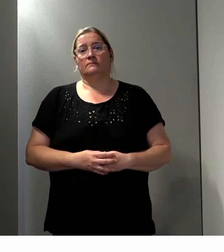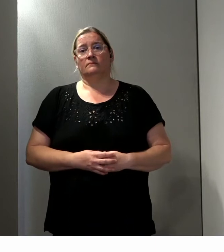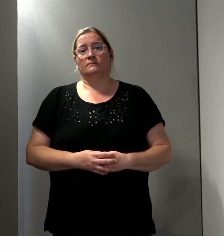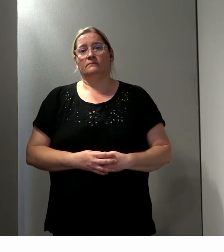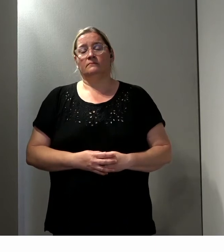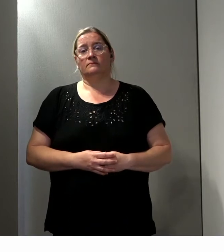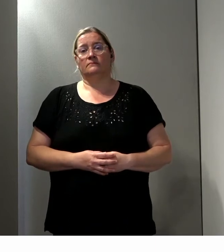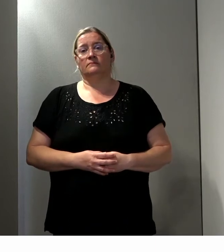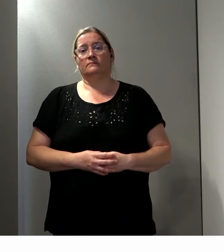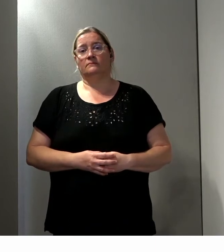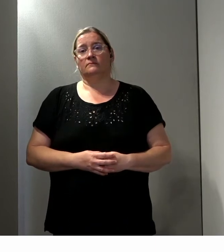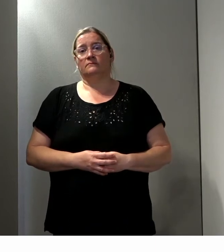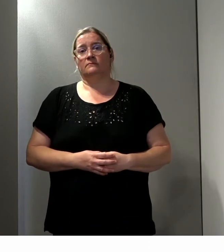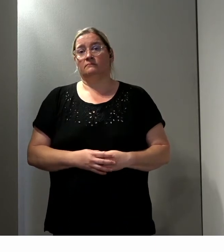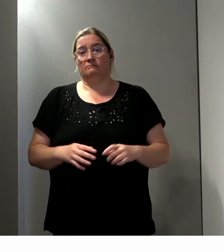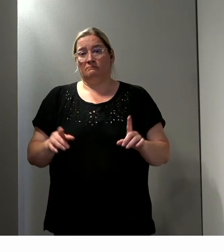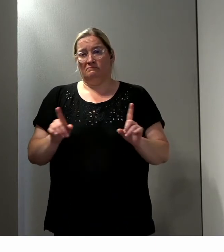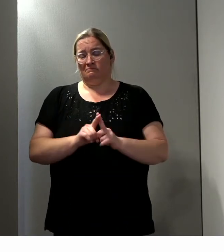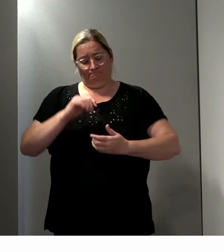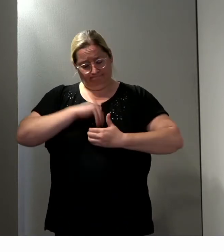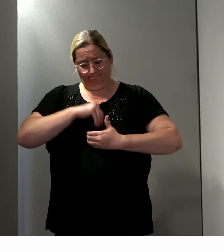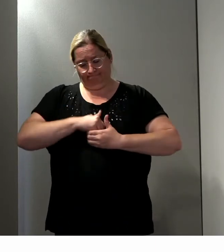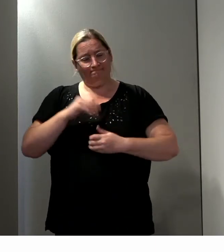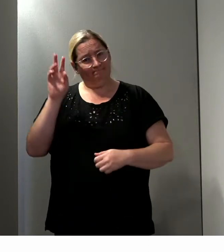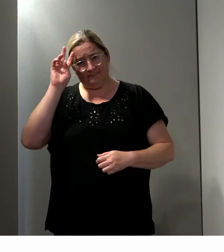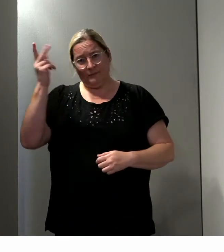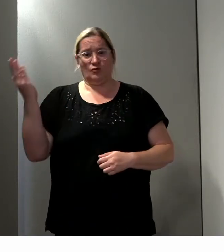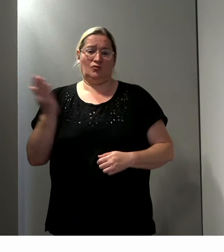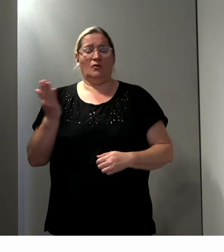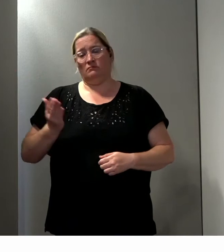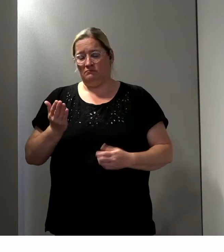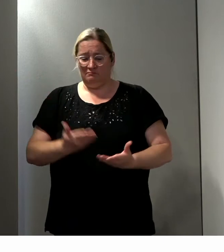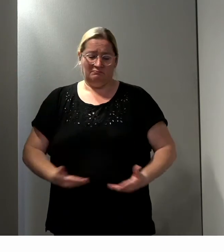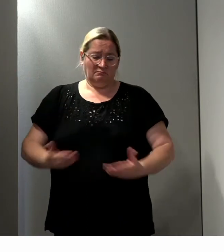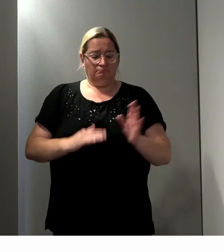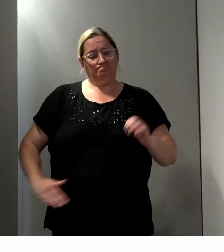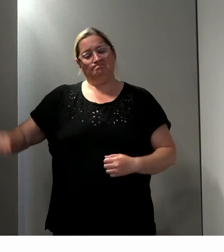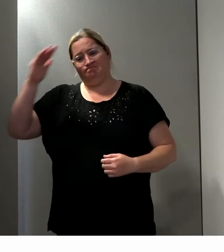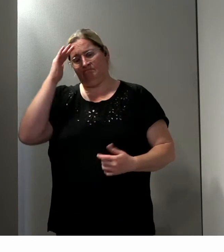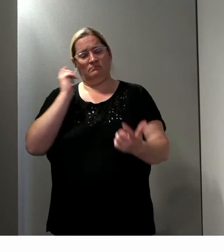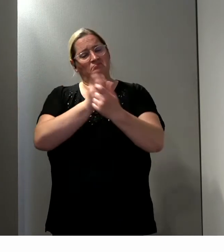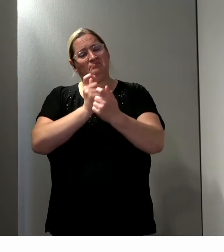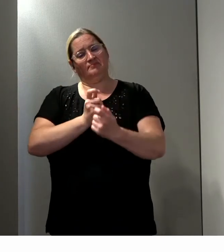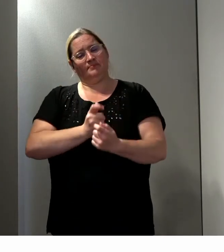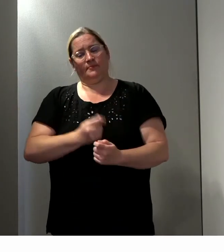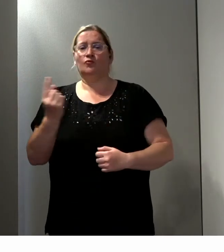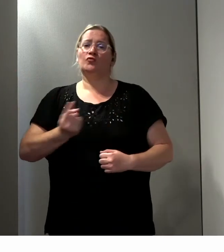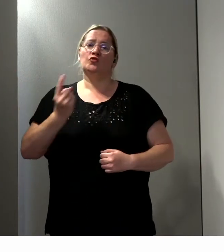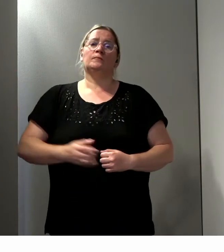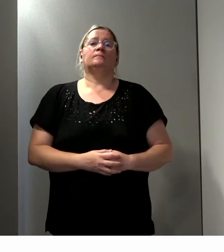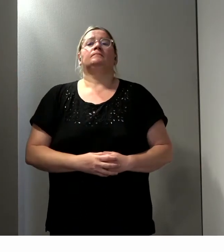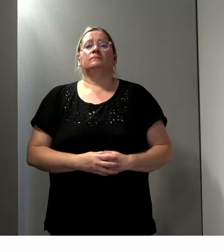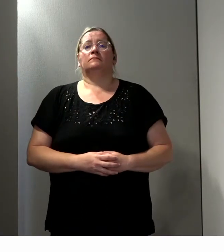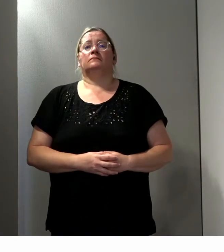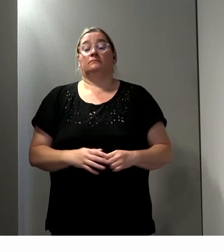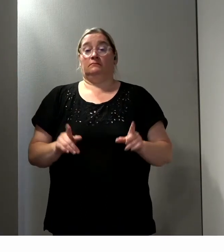d'emblée, sur sa carte mère, la capacité de s'adapter. Et j'attire votre attention sur un public